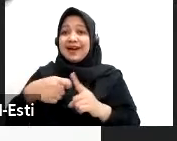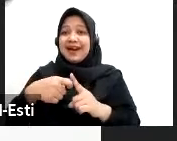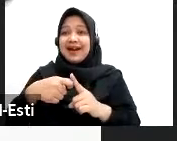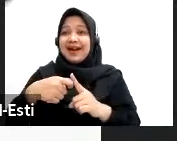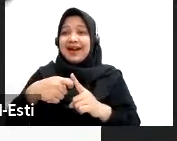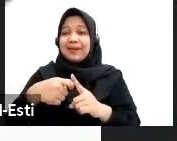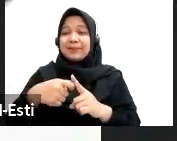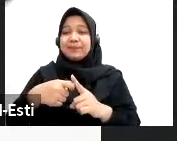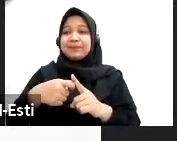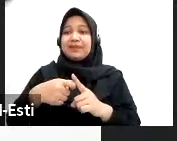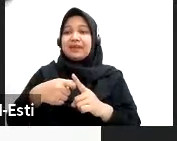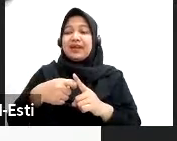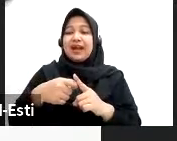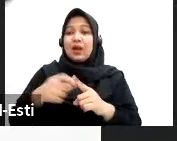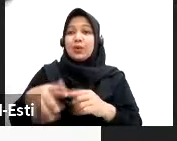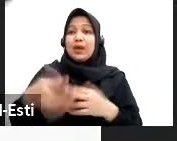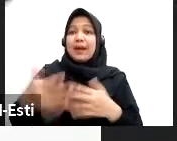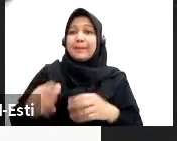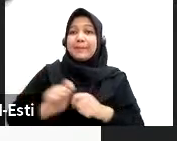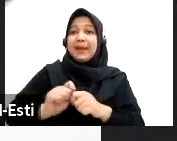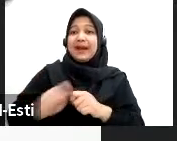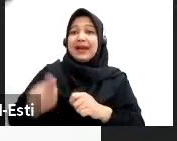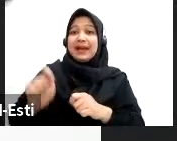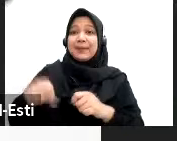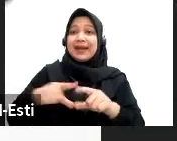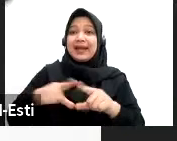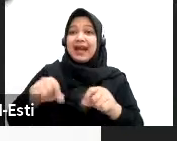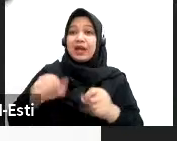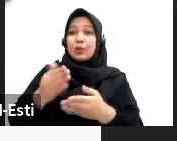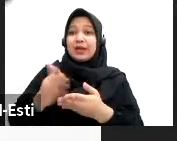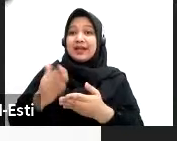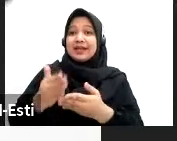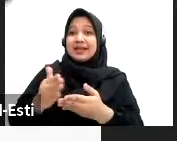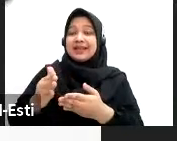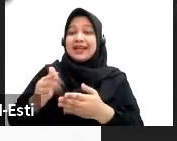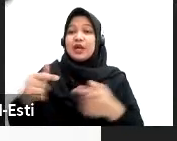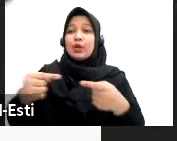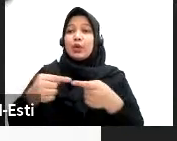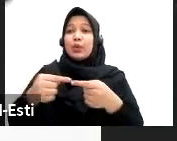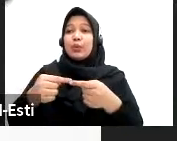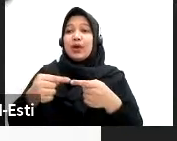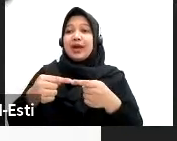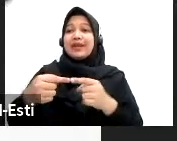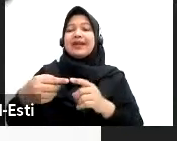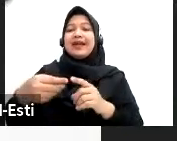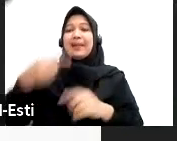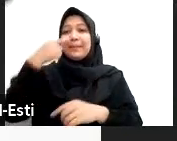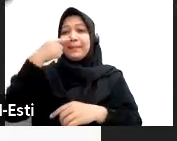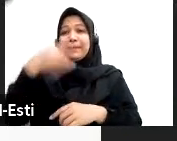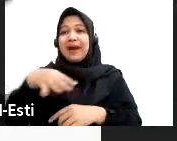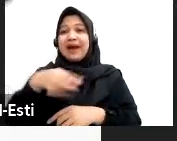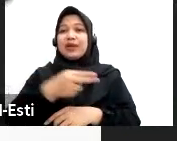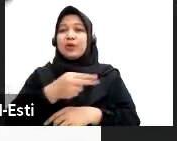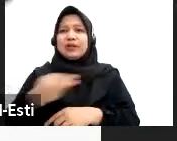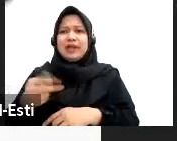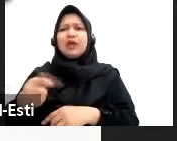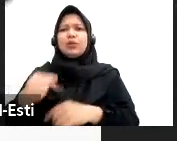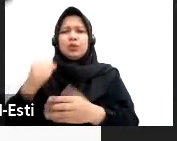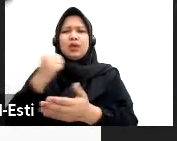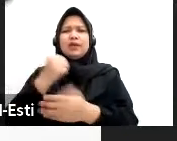bayarnya dengan kartu kredit ini ada sistem pembayaran berhubungan dengan by itu kewenangannya by